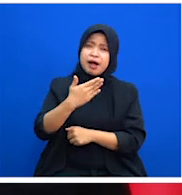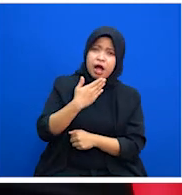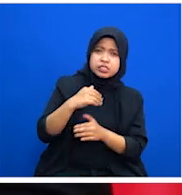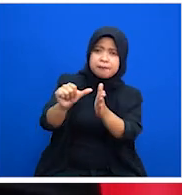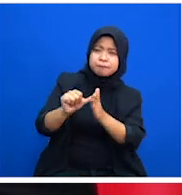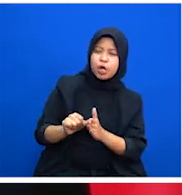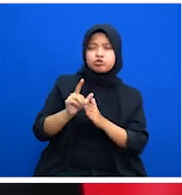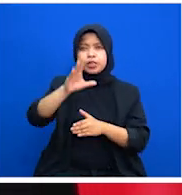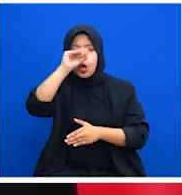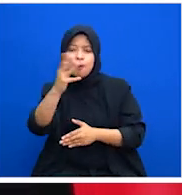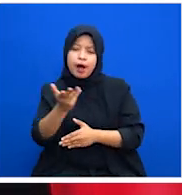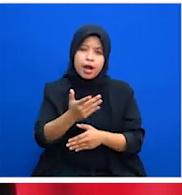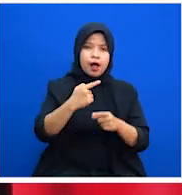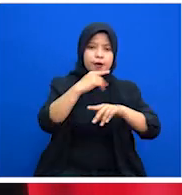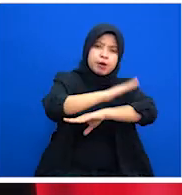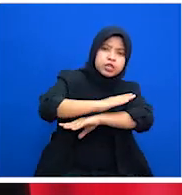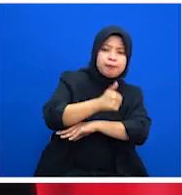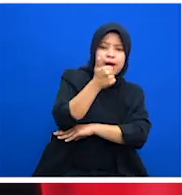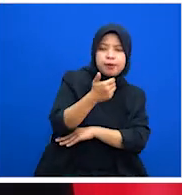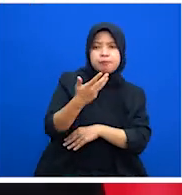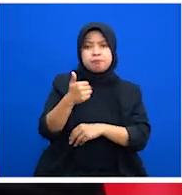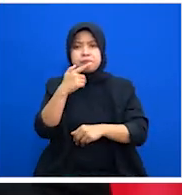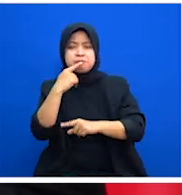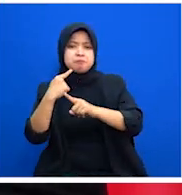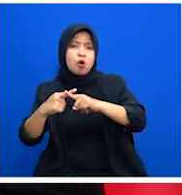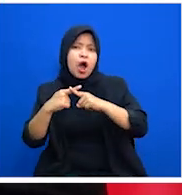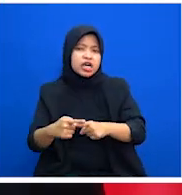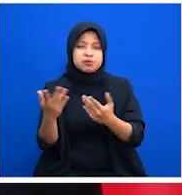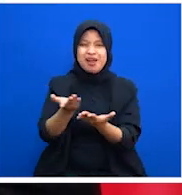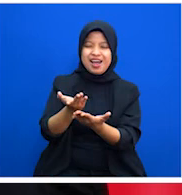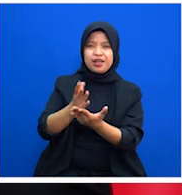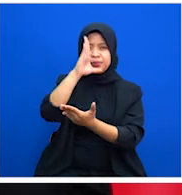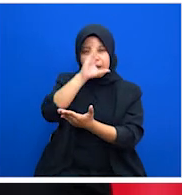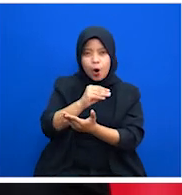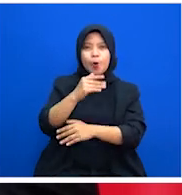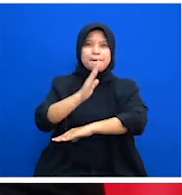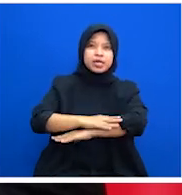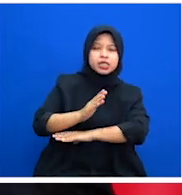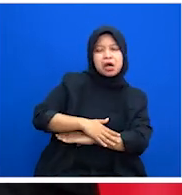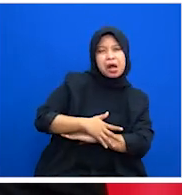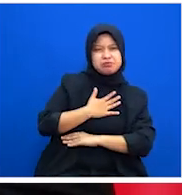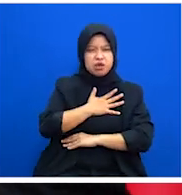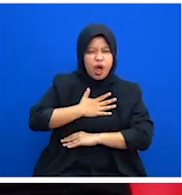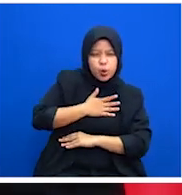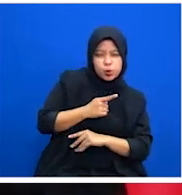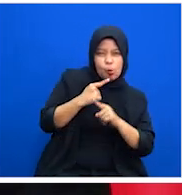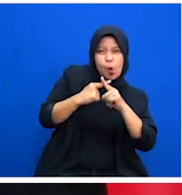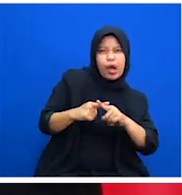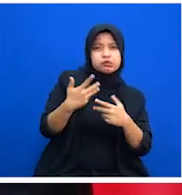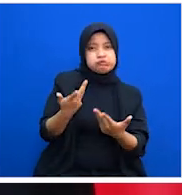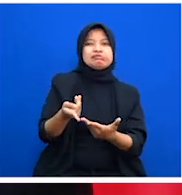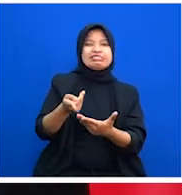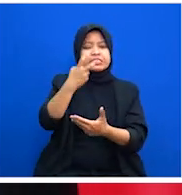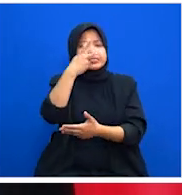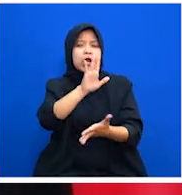ngecek udah bantuin kita mantap ngasih tahu mana berita fakta mana hoax Nah kalau teman-teman masih nemuin berita yang ragu nih oke atau fakta bisa